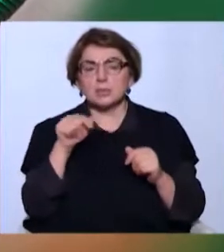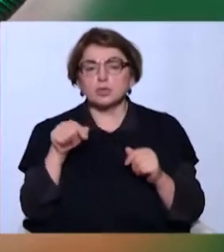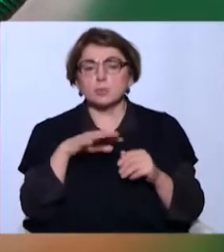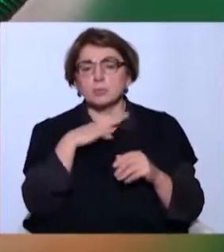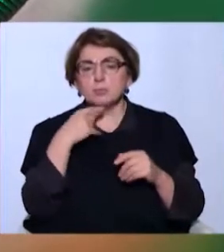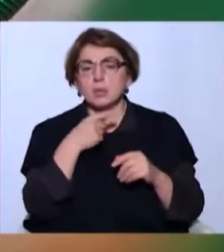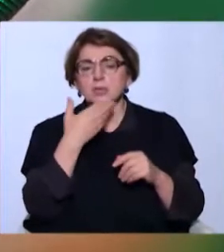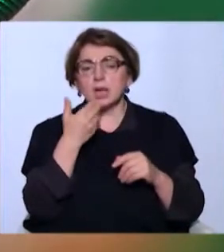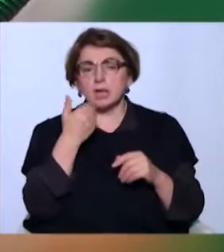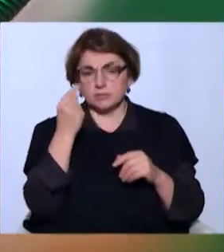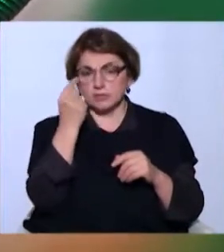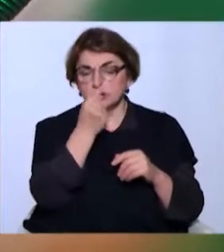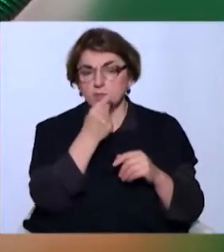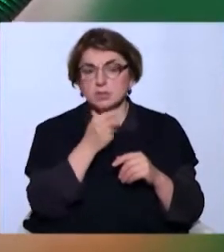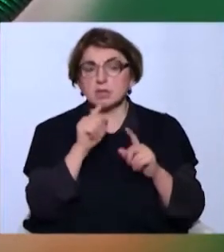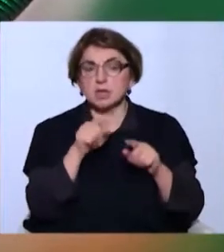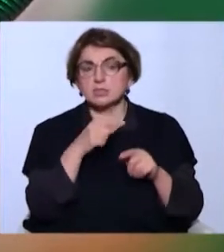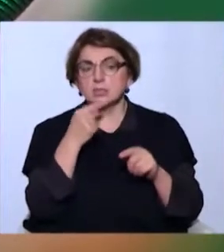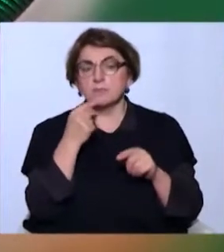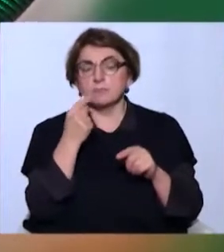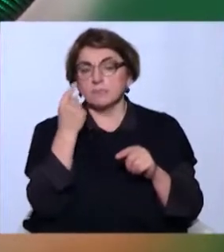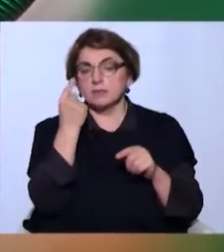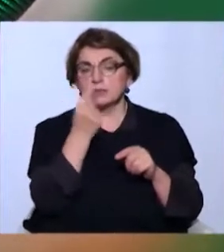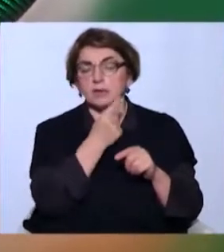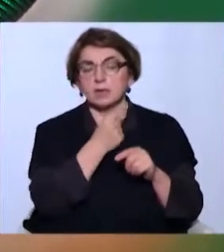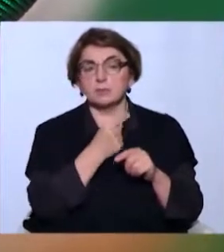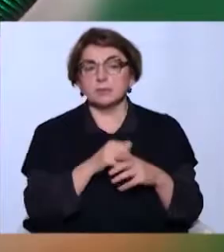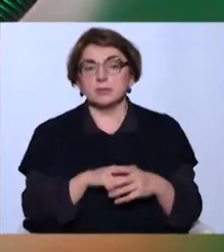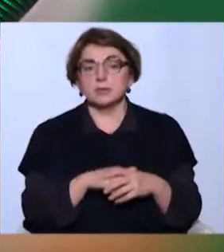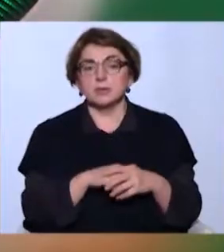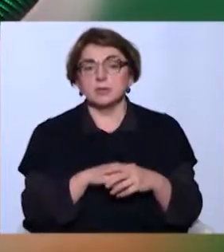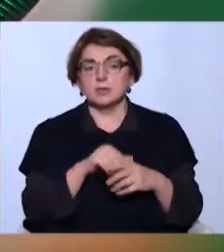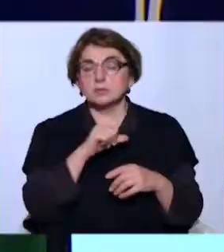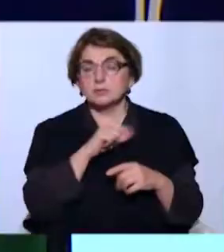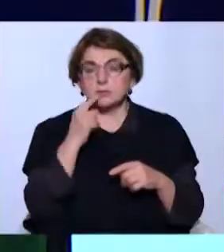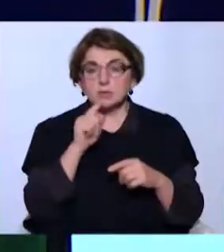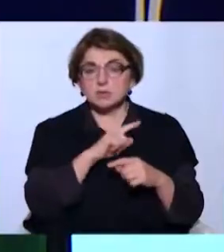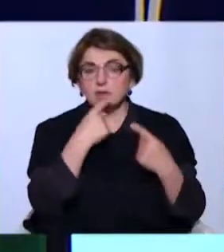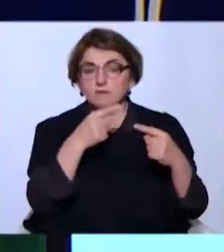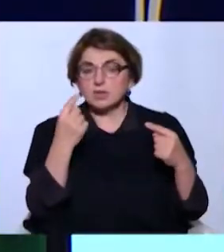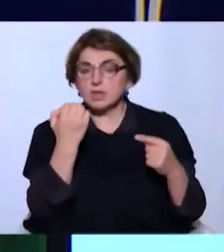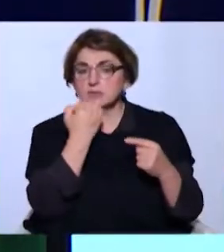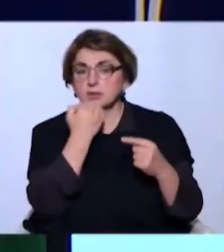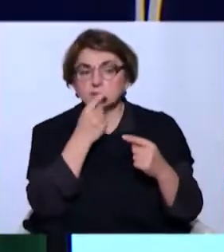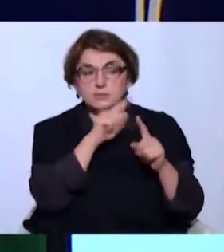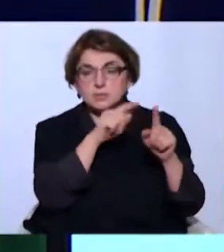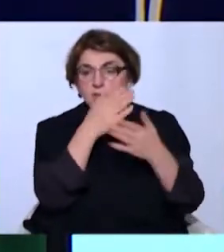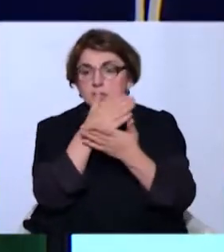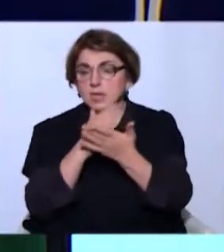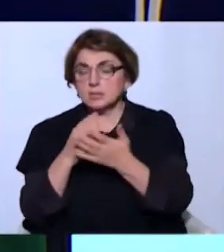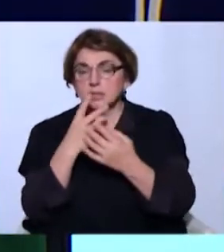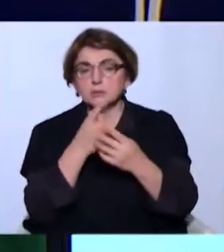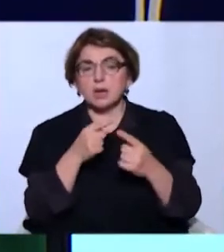მარტივი თვალისაგან და ეს თვალები საგნის სხვადასხვა ნაწილს ხედავენ.